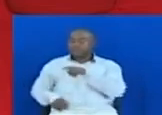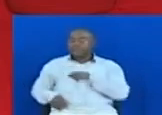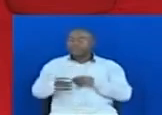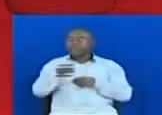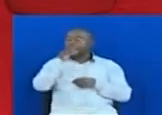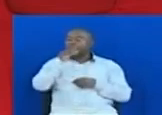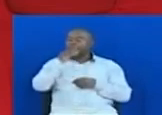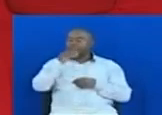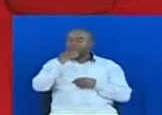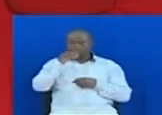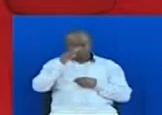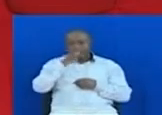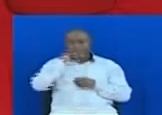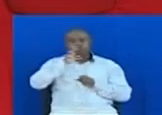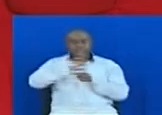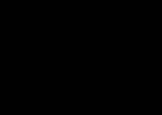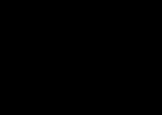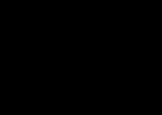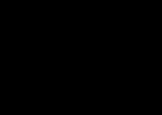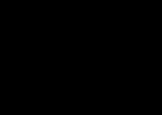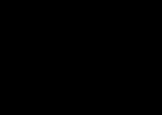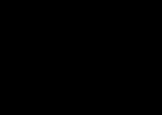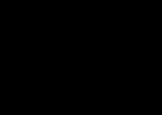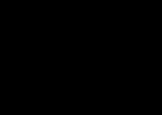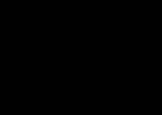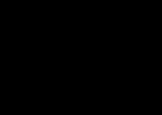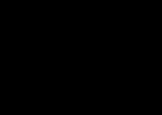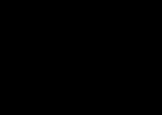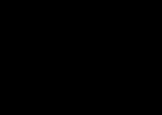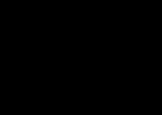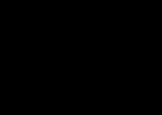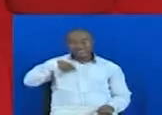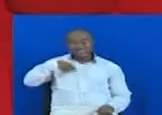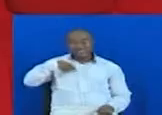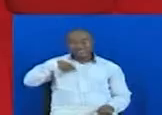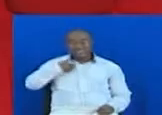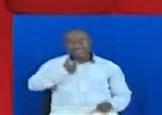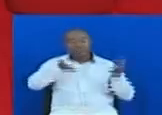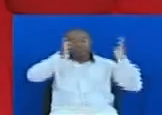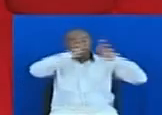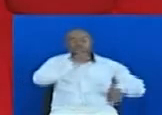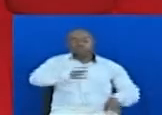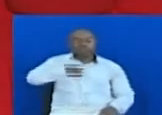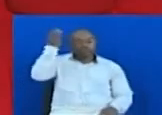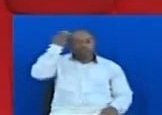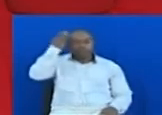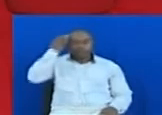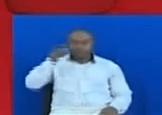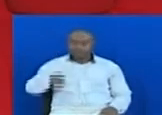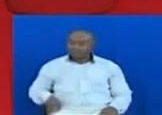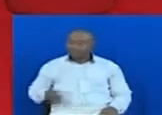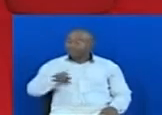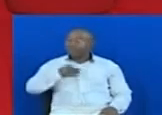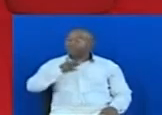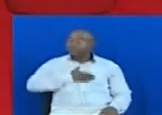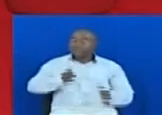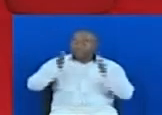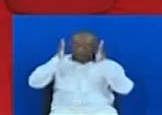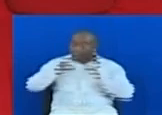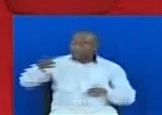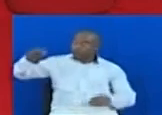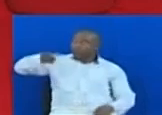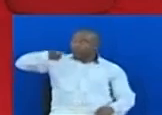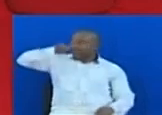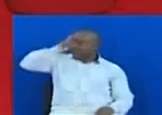Sasa nyingine kumbe watu wenye akili wako wengi, tuseme wanakuwa wanafunikwa na vilaza huko. Tunampongeza sana Lijualikali kwa kutoa ile taarifa.